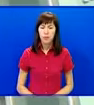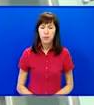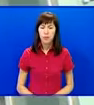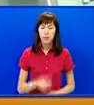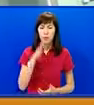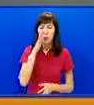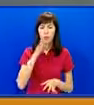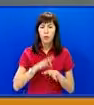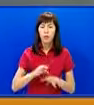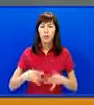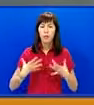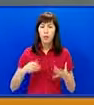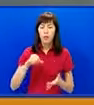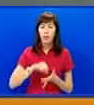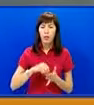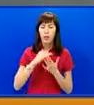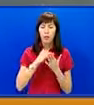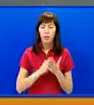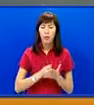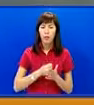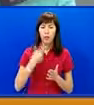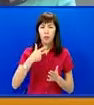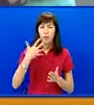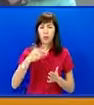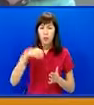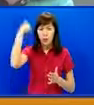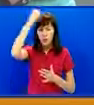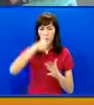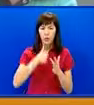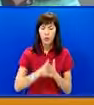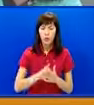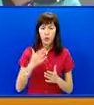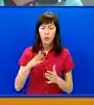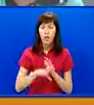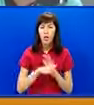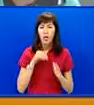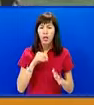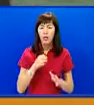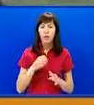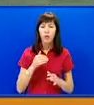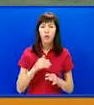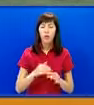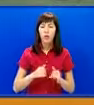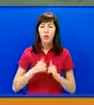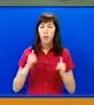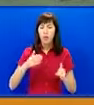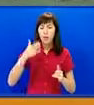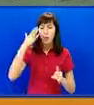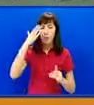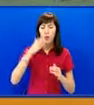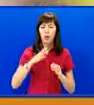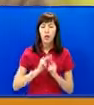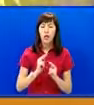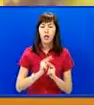Во время проведения мероприятия участники программы в возрасте от 3 до 5 лет могли проявить свою изобретательность, характер, упорство и умение. В